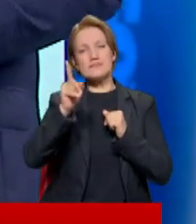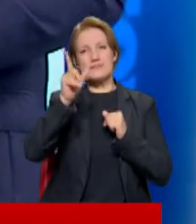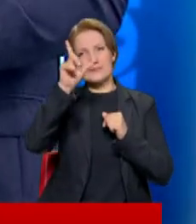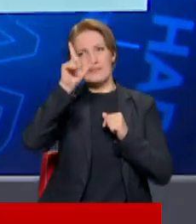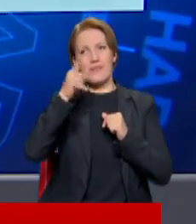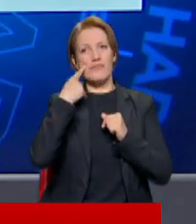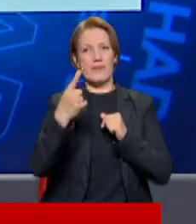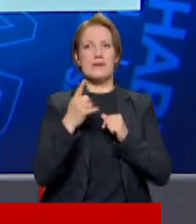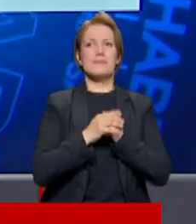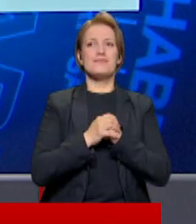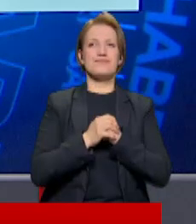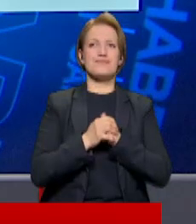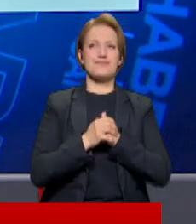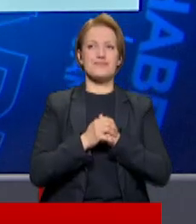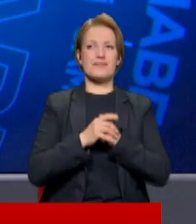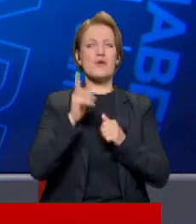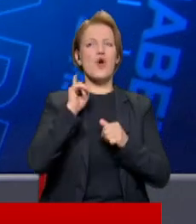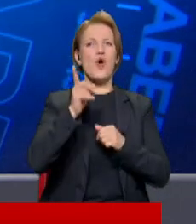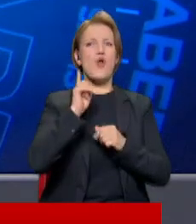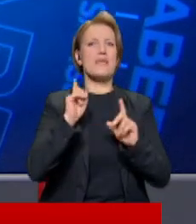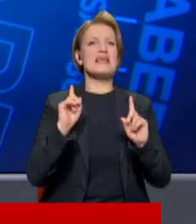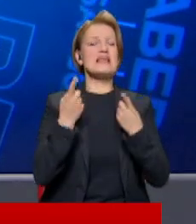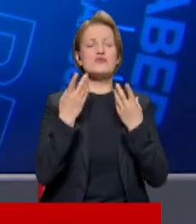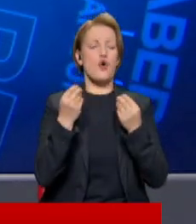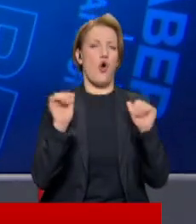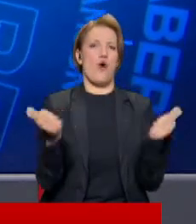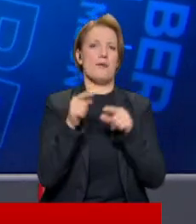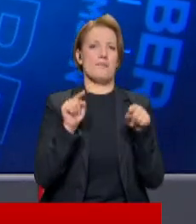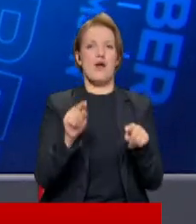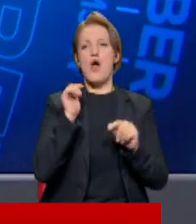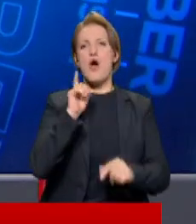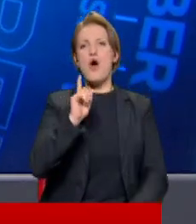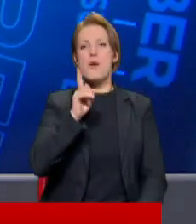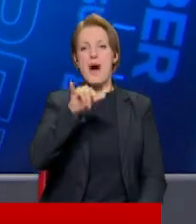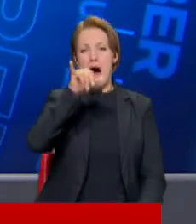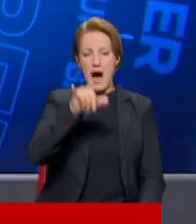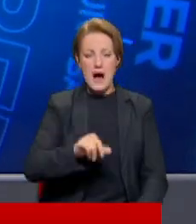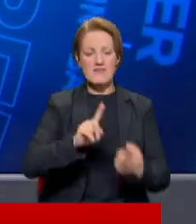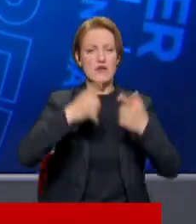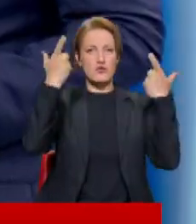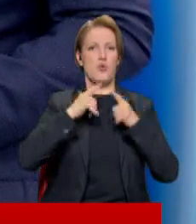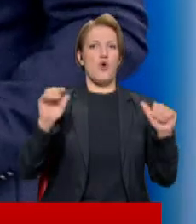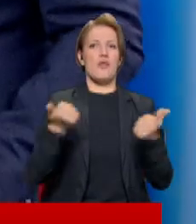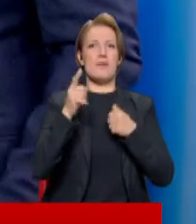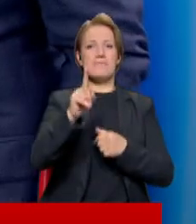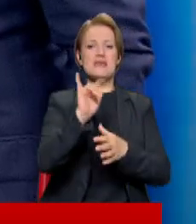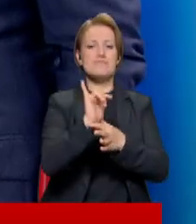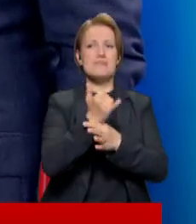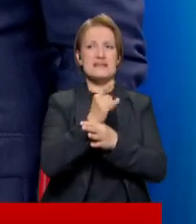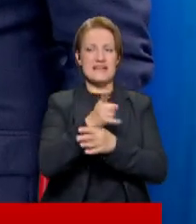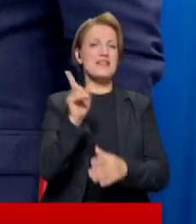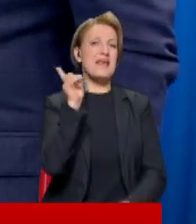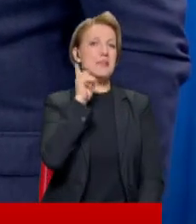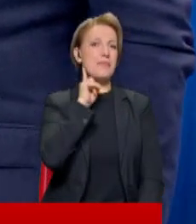gelebilirseniz bakın öğretmen öğretmenin yetkinliği çok önemli ama öğretmenin hak ve sorumlu da önemli bakın bir mesleğin